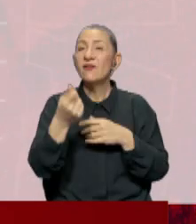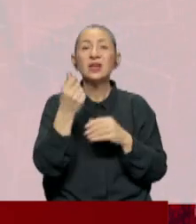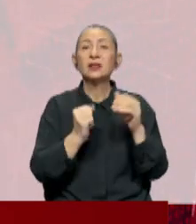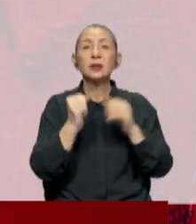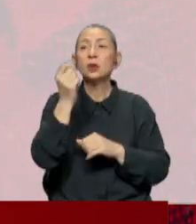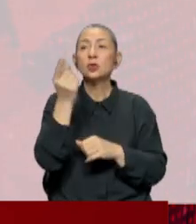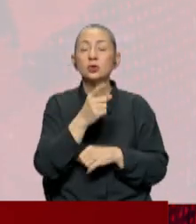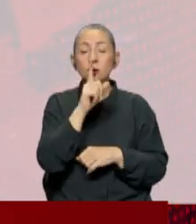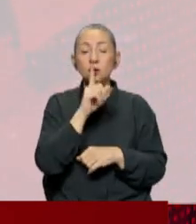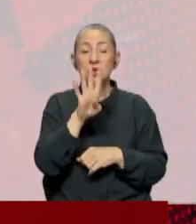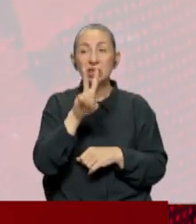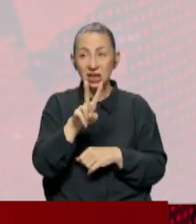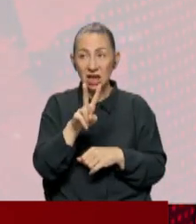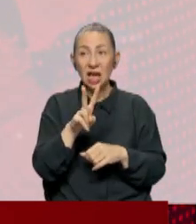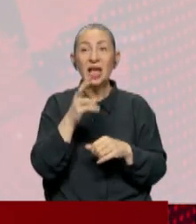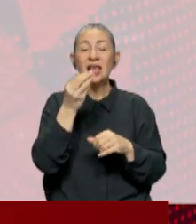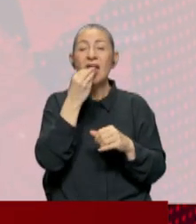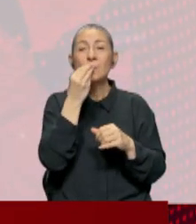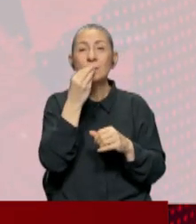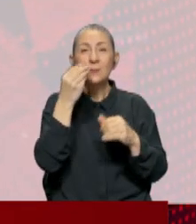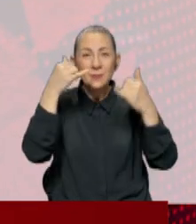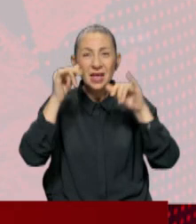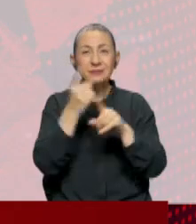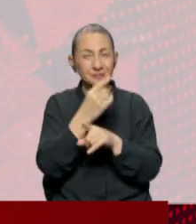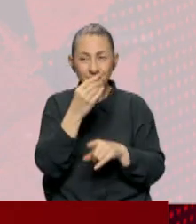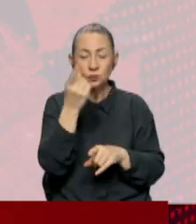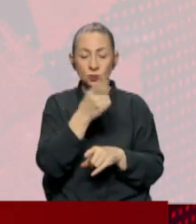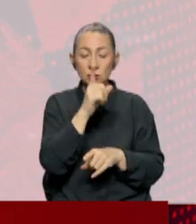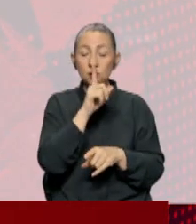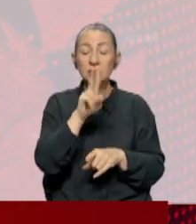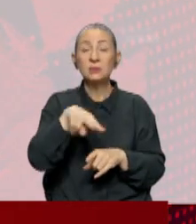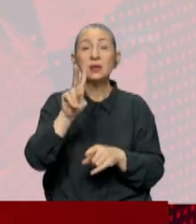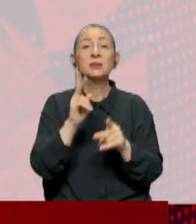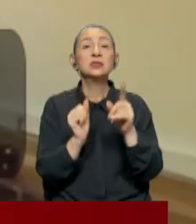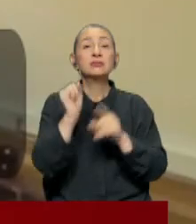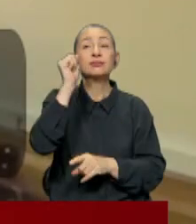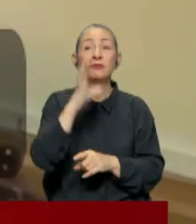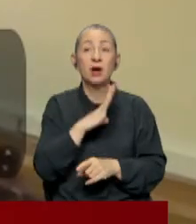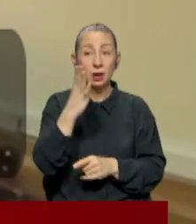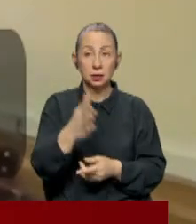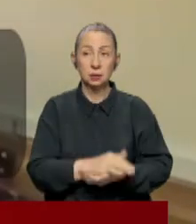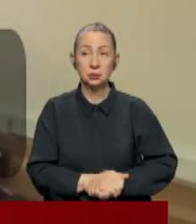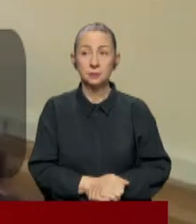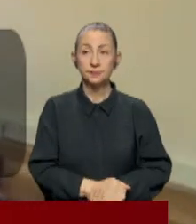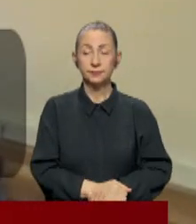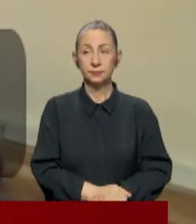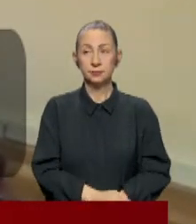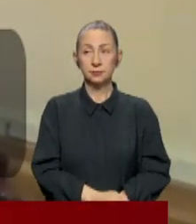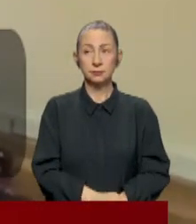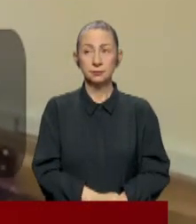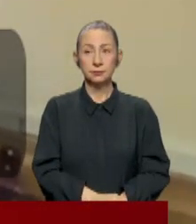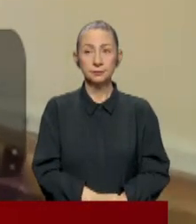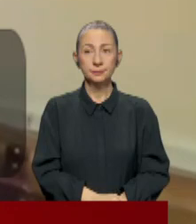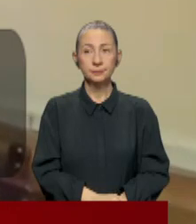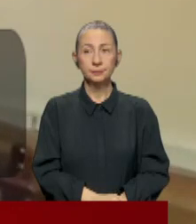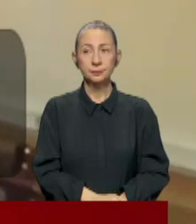artış %142. Hayvan yeminde ise %127'lik bir artış oldu. Hayvancılık yapıyorum. Artış